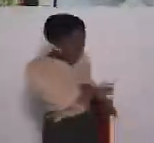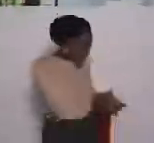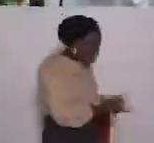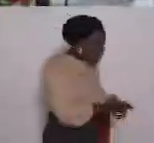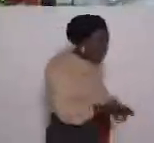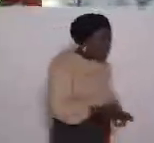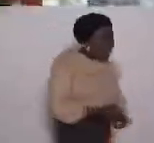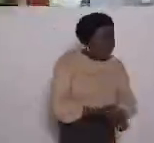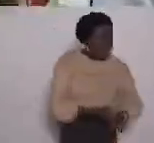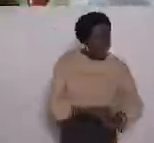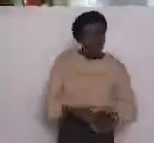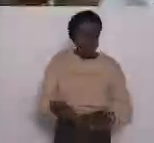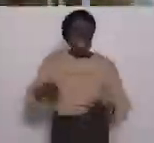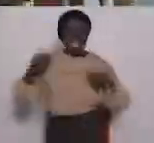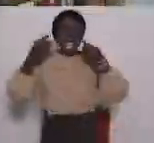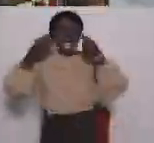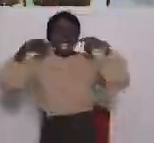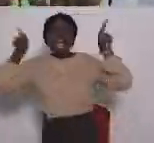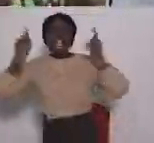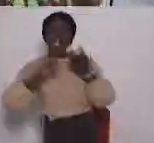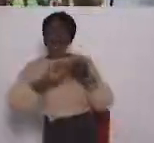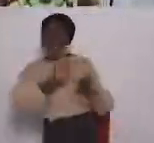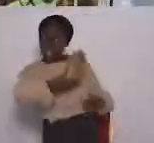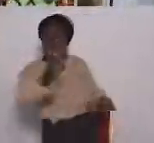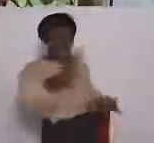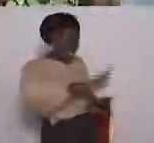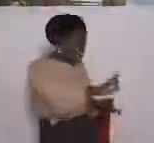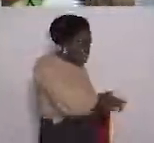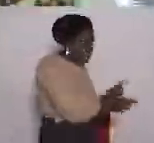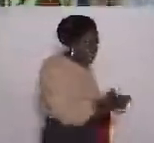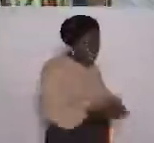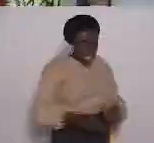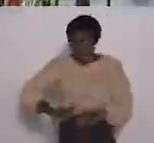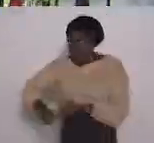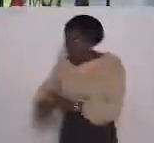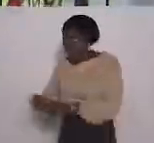help me to announce to your neighbor the se is